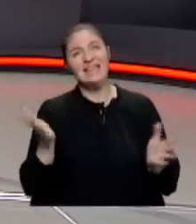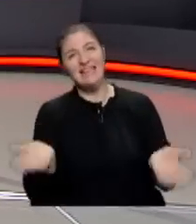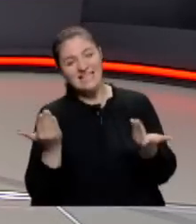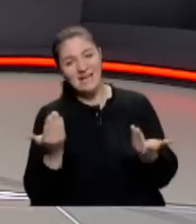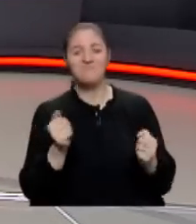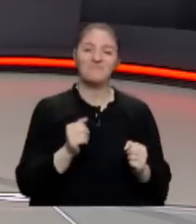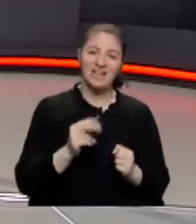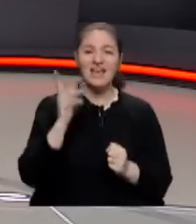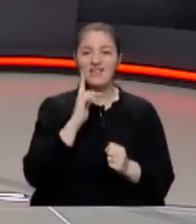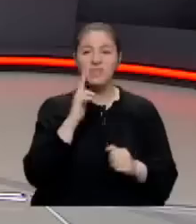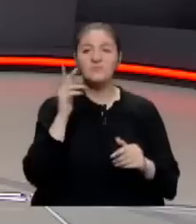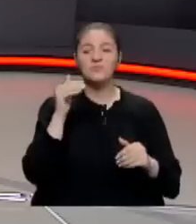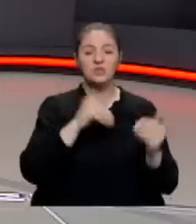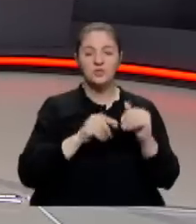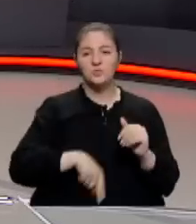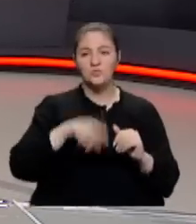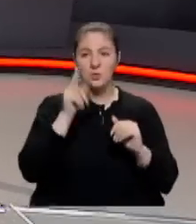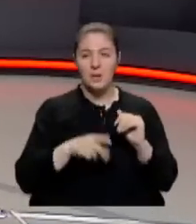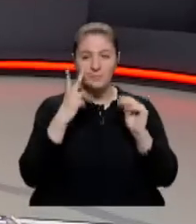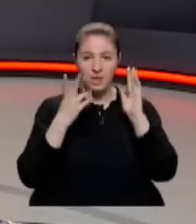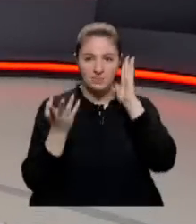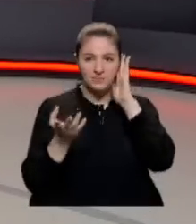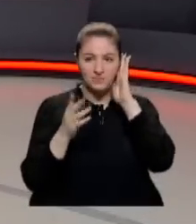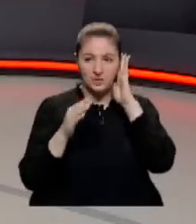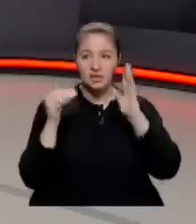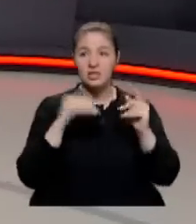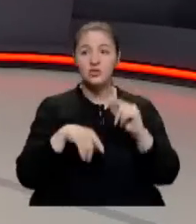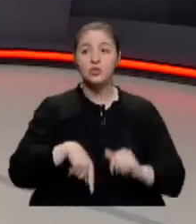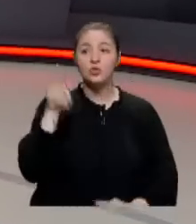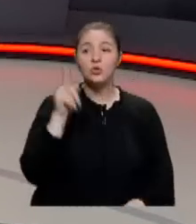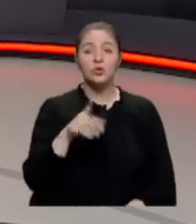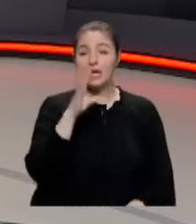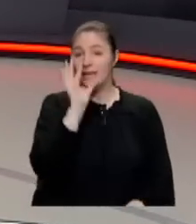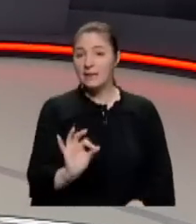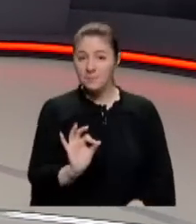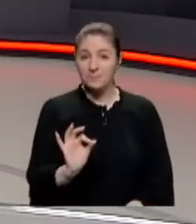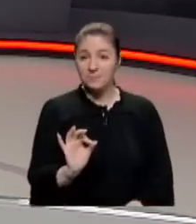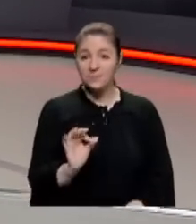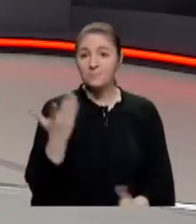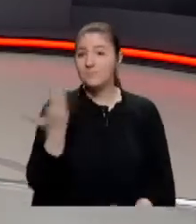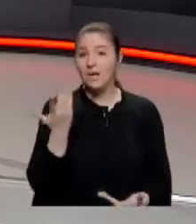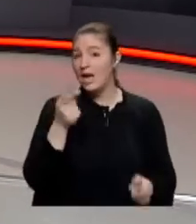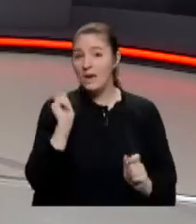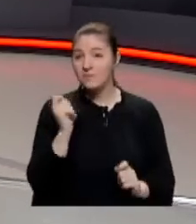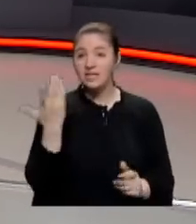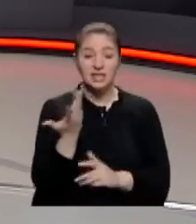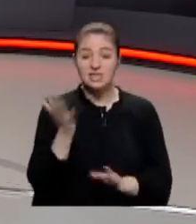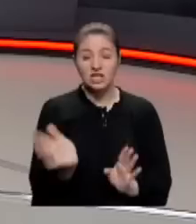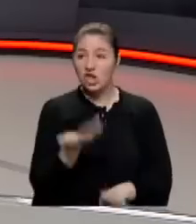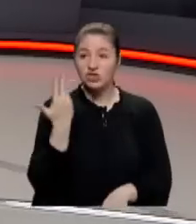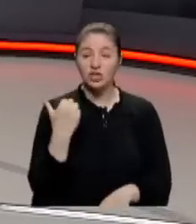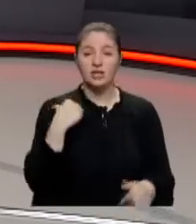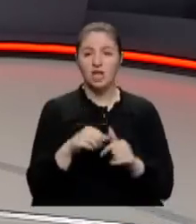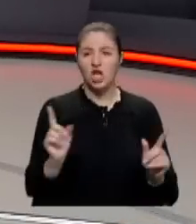Efendim seçim günlüğüne bakalım seçim günlüğünde kim neler yaptı nasıl geçti